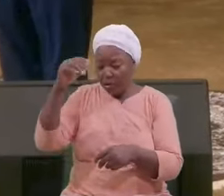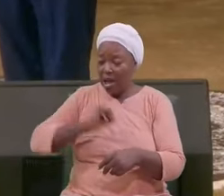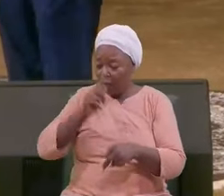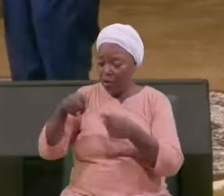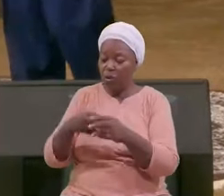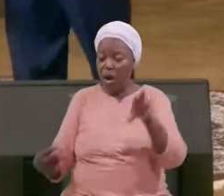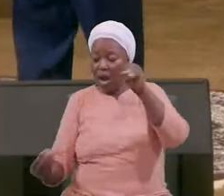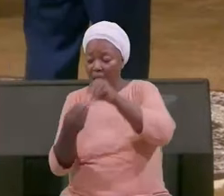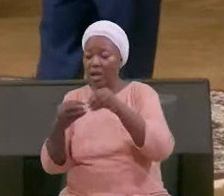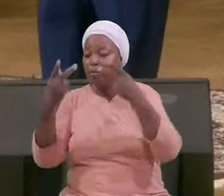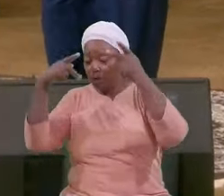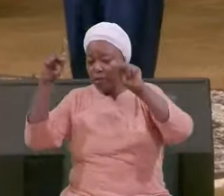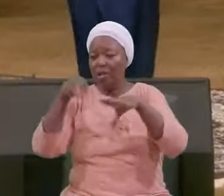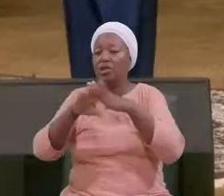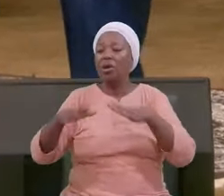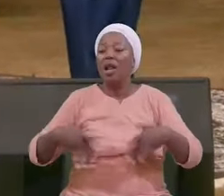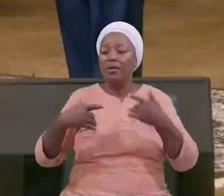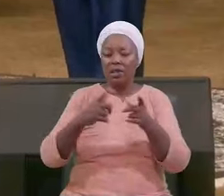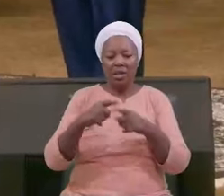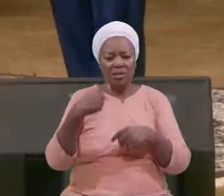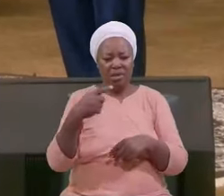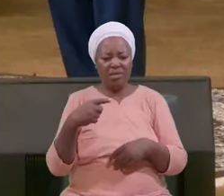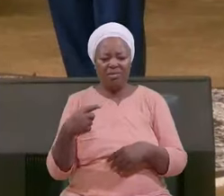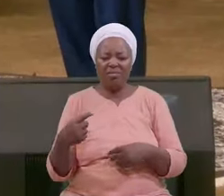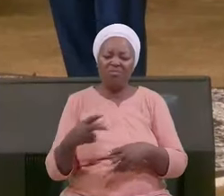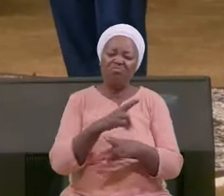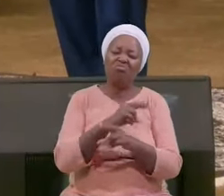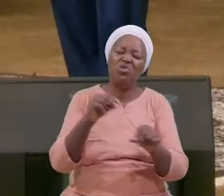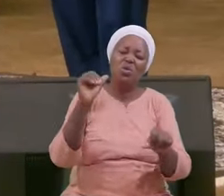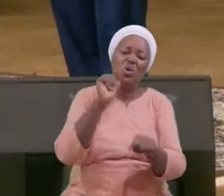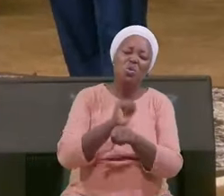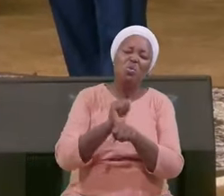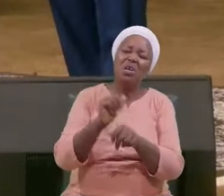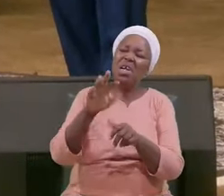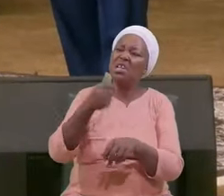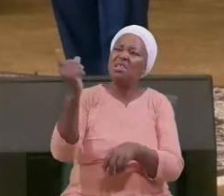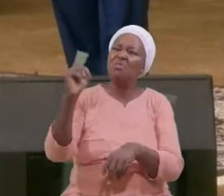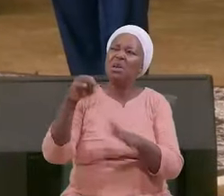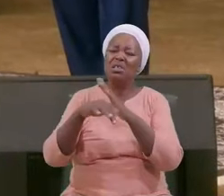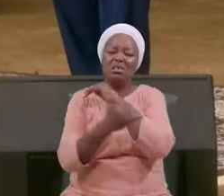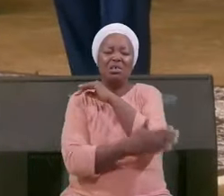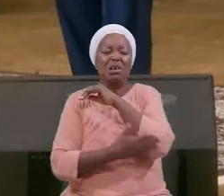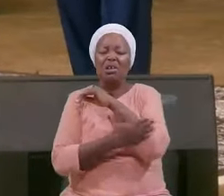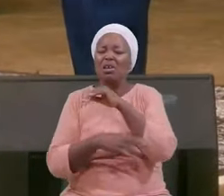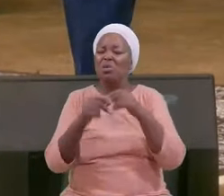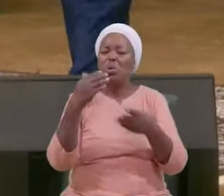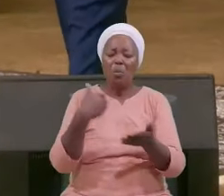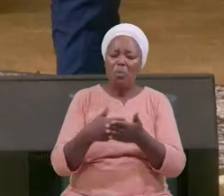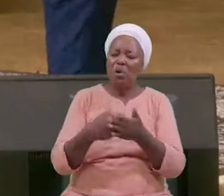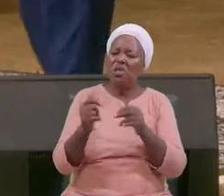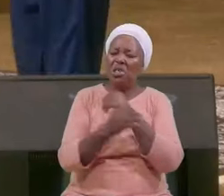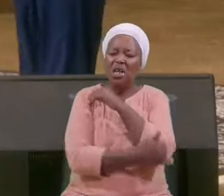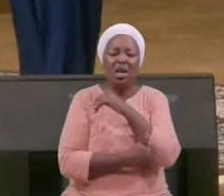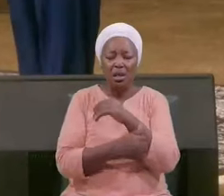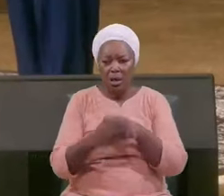la prospérité à ta vie. Tu as dit, non, il n'y a pas de boulot dans le pays, il n'y a pas d'argent dans le pays. Pourquoi tu dis cela?